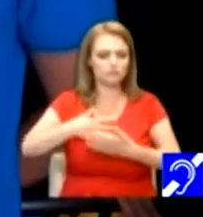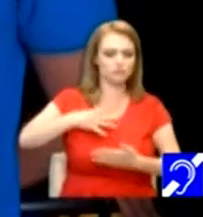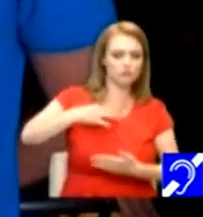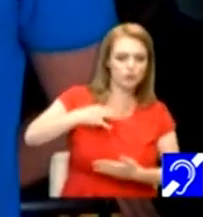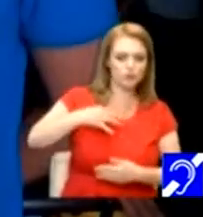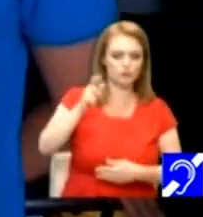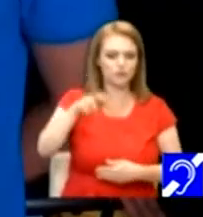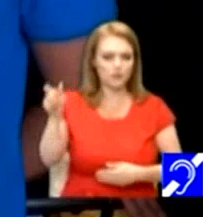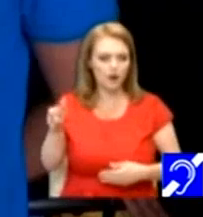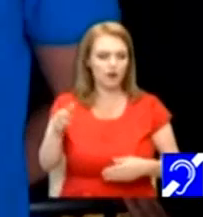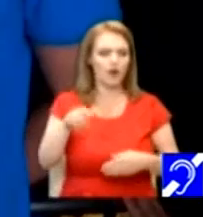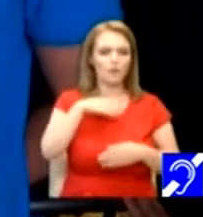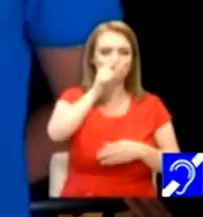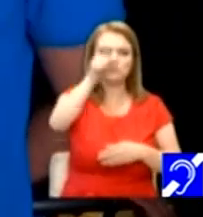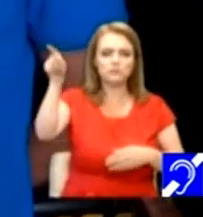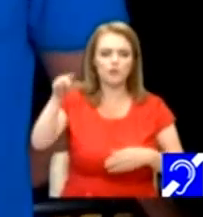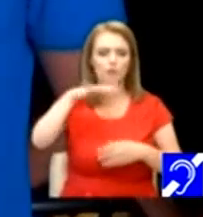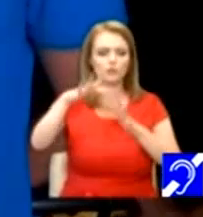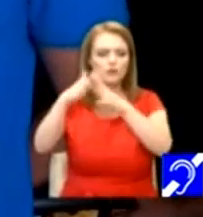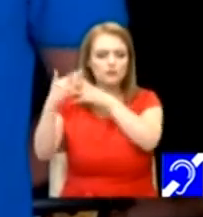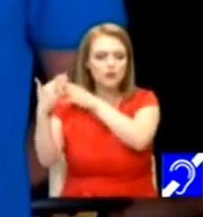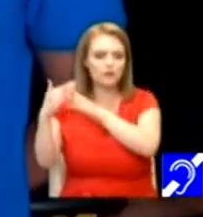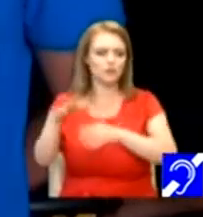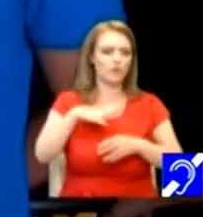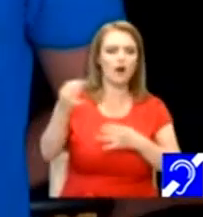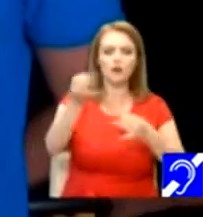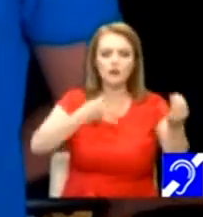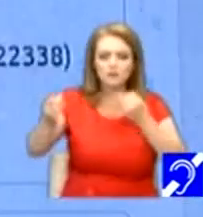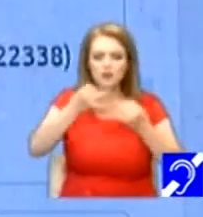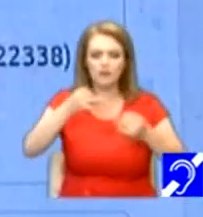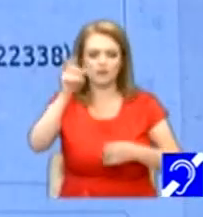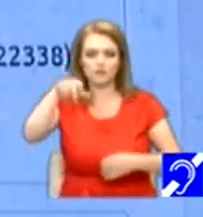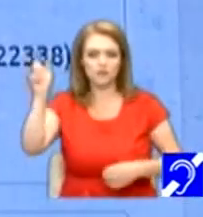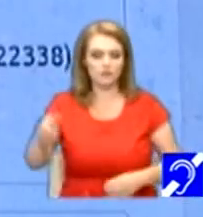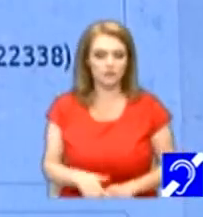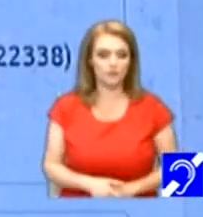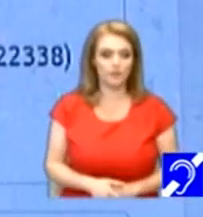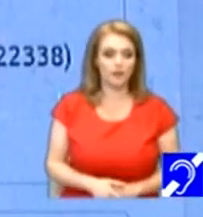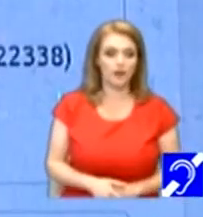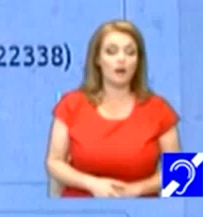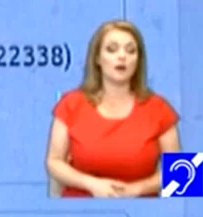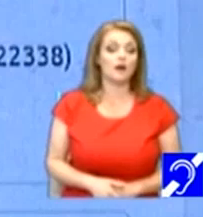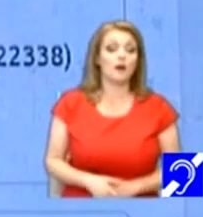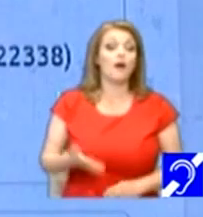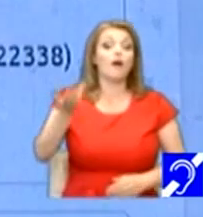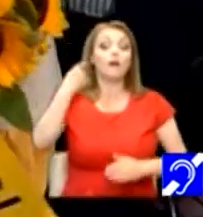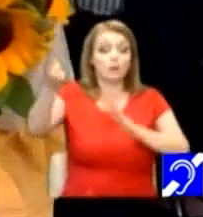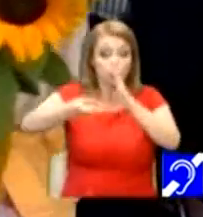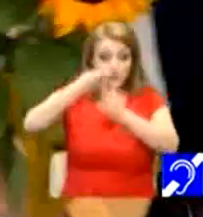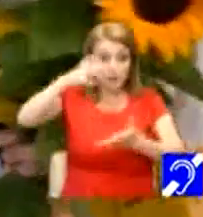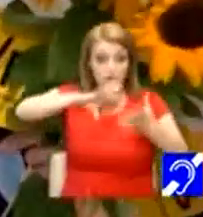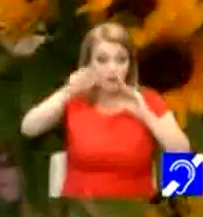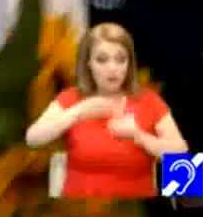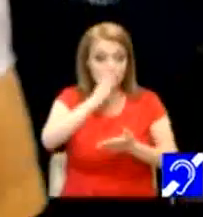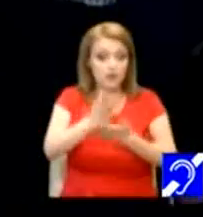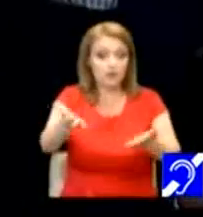această campanie, s-au parcurs sute și mii de kilometri, s-au lucrat foarte intens și în diaspora. Iar după ce s-au conturat rezultatele și a devenit clar